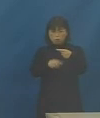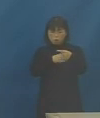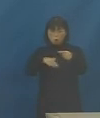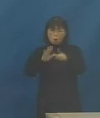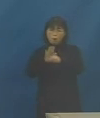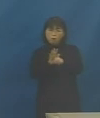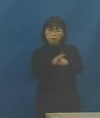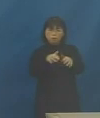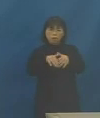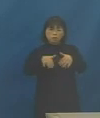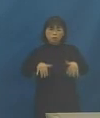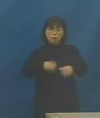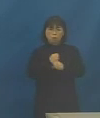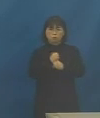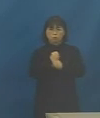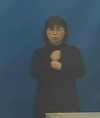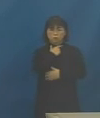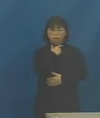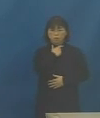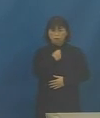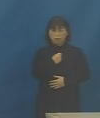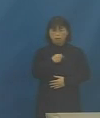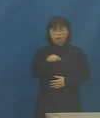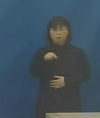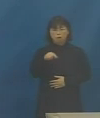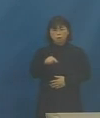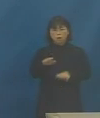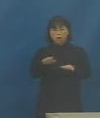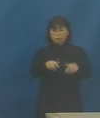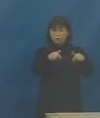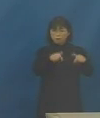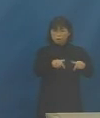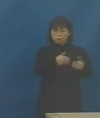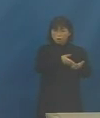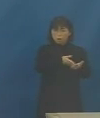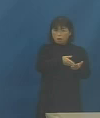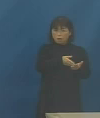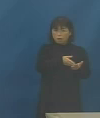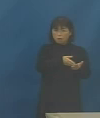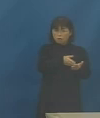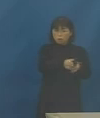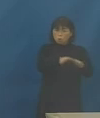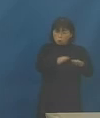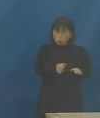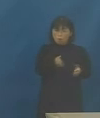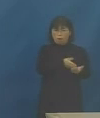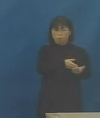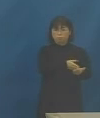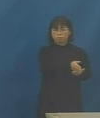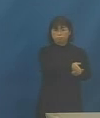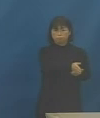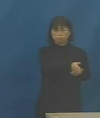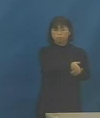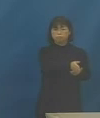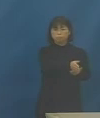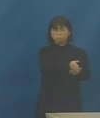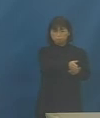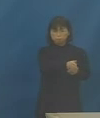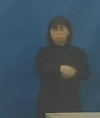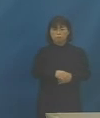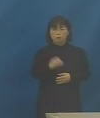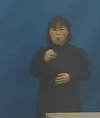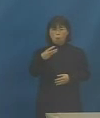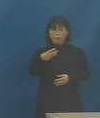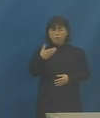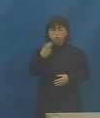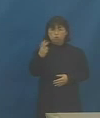体制というものを組むとでこれはの今政府でスタート影響からさせていただくomicron